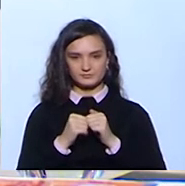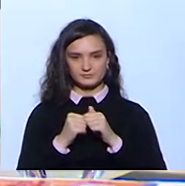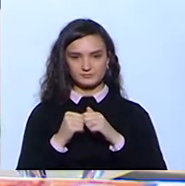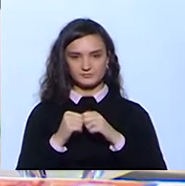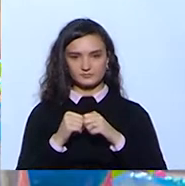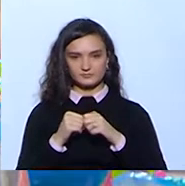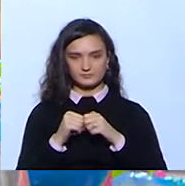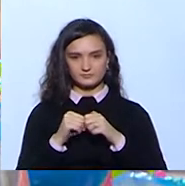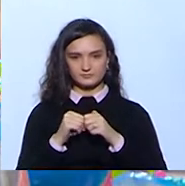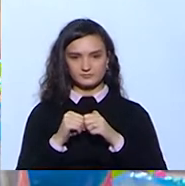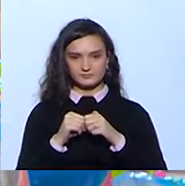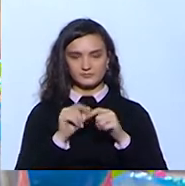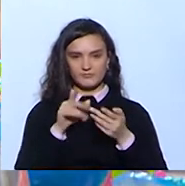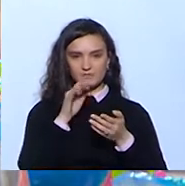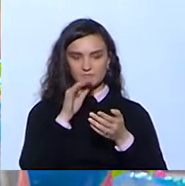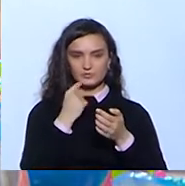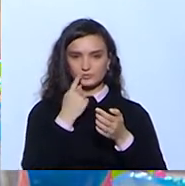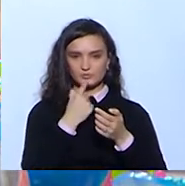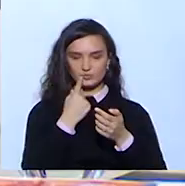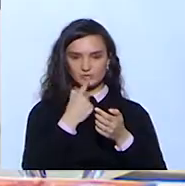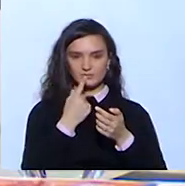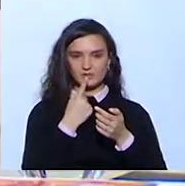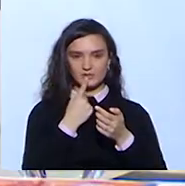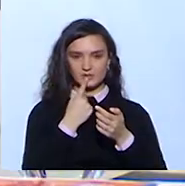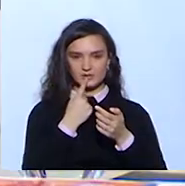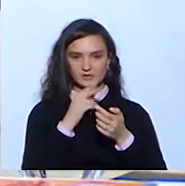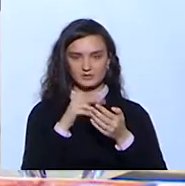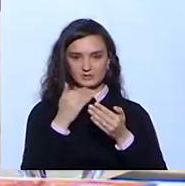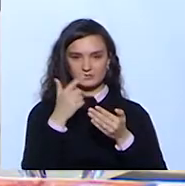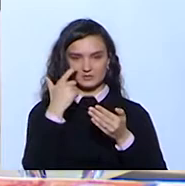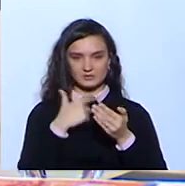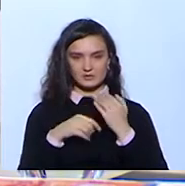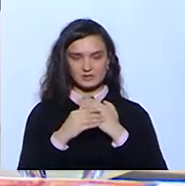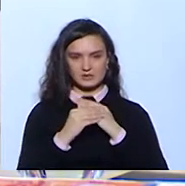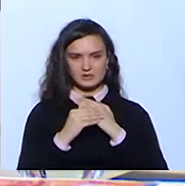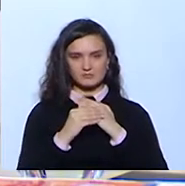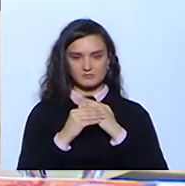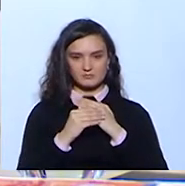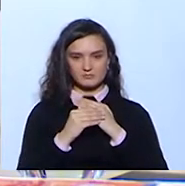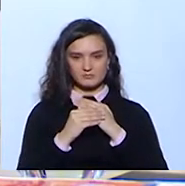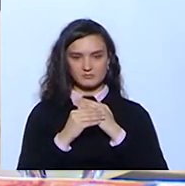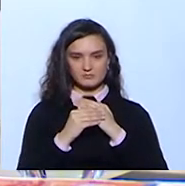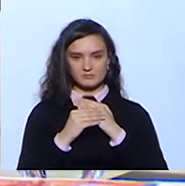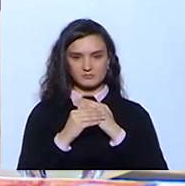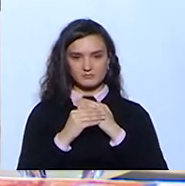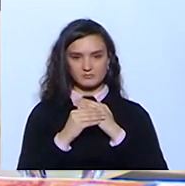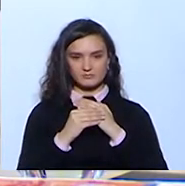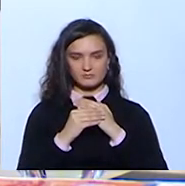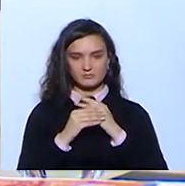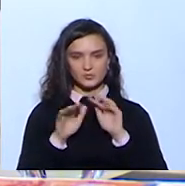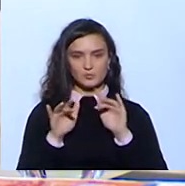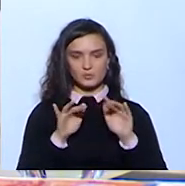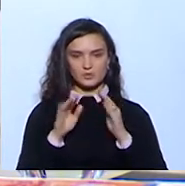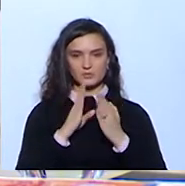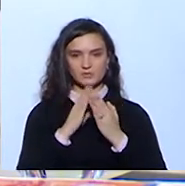ტუჩებს. ამ დროს ნახეთ ტუჩები, ენა და თქვენი თავი ან სხეული მიმართულია იმისკენ, რომ კოორდინირებული